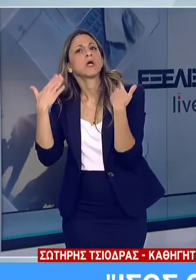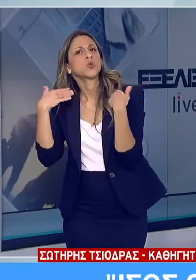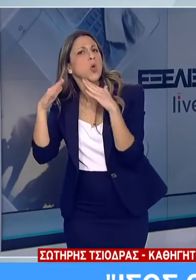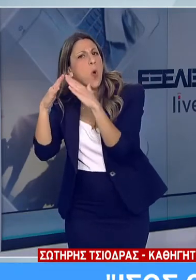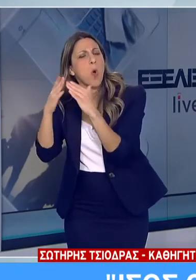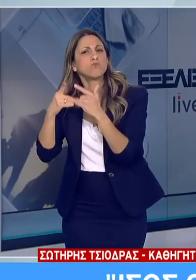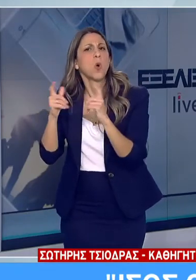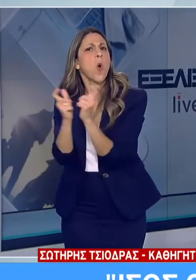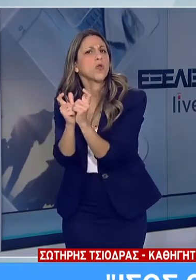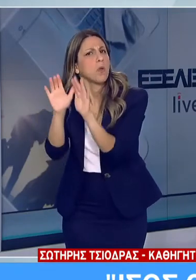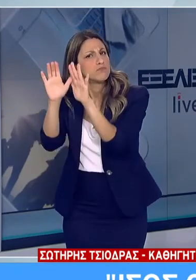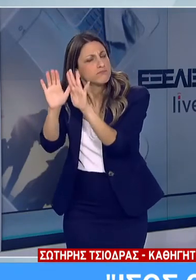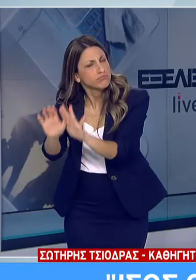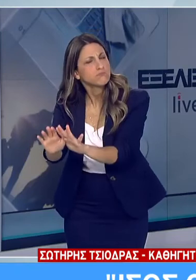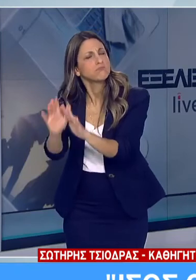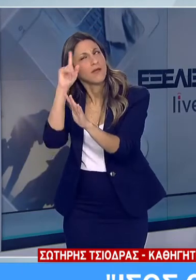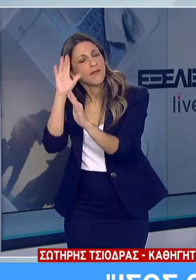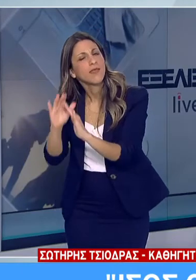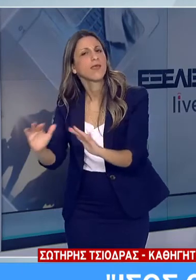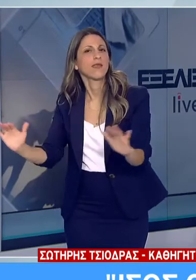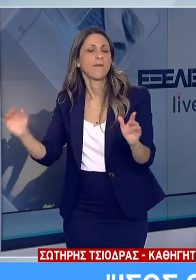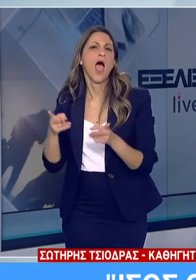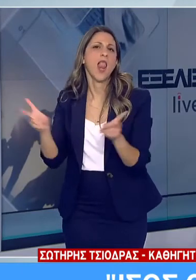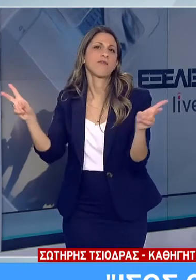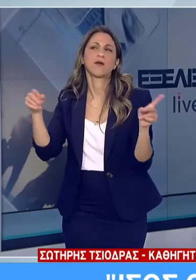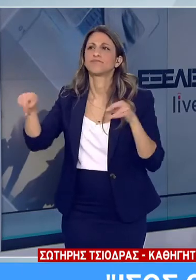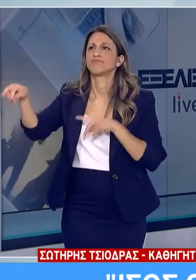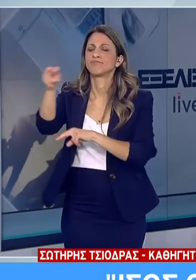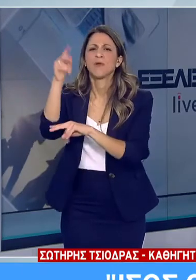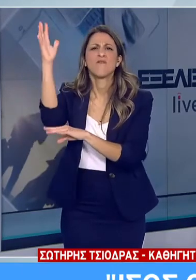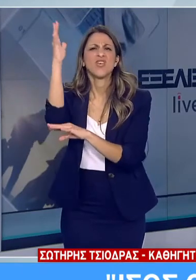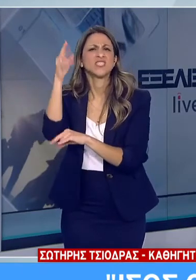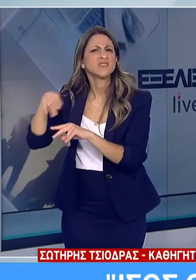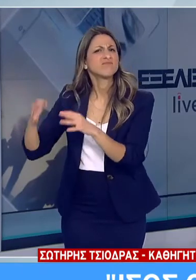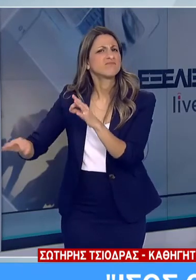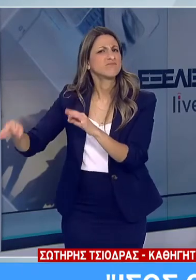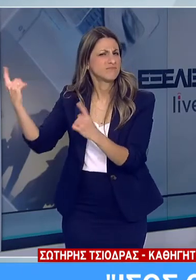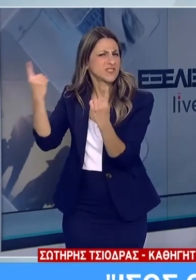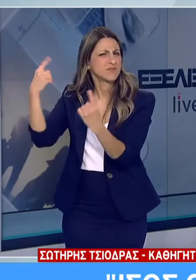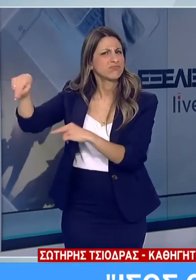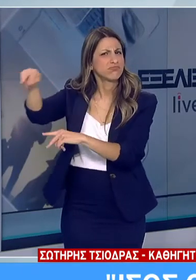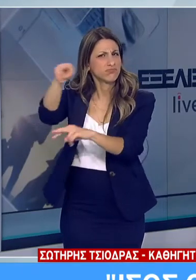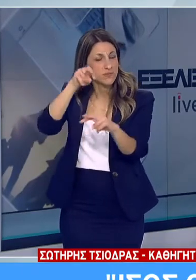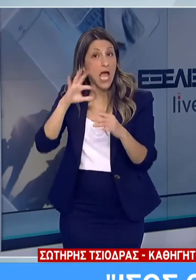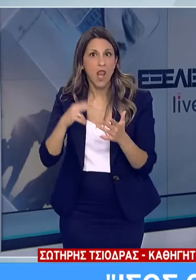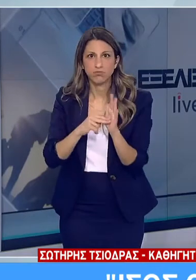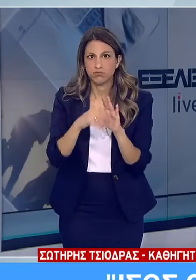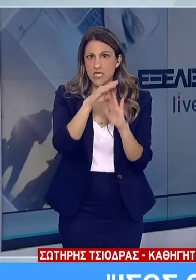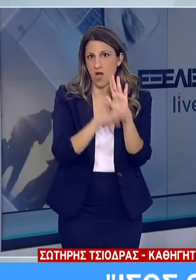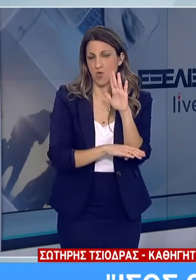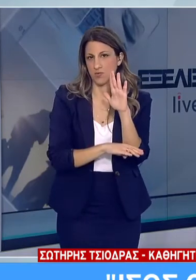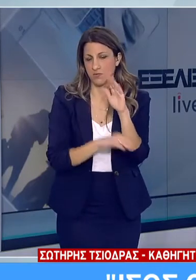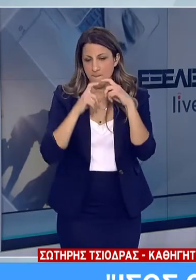στο χωριό τους, να ζήσουν λιγάκι πιο ελεύθερα, να περπατήσουν έξω, Αλλά αυτό δεν καταργεί την προσοχή μας στους κανόνες